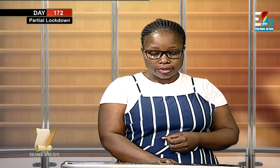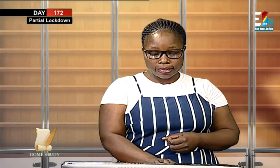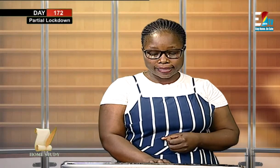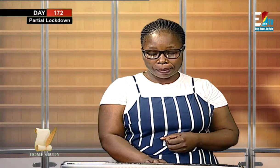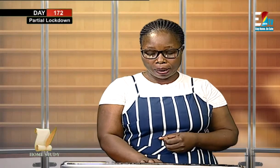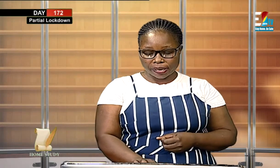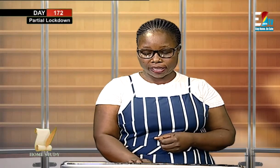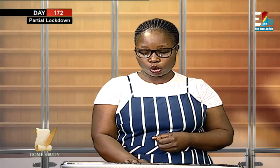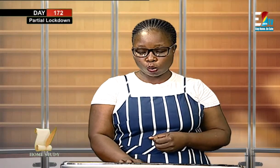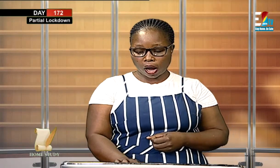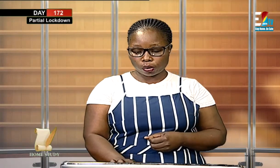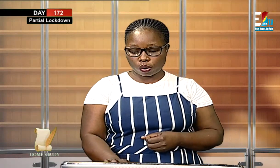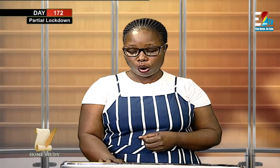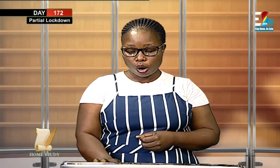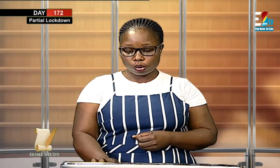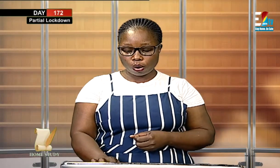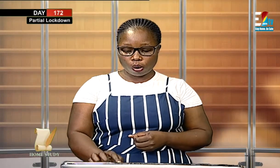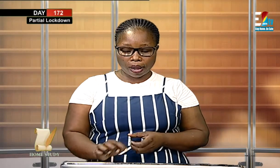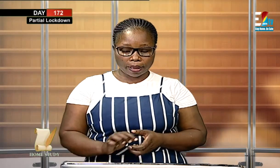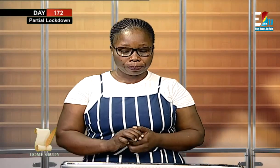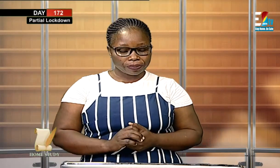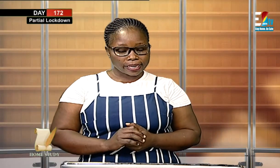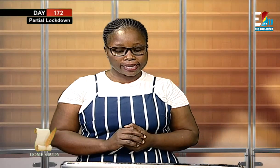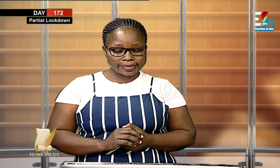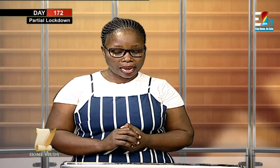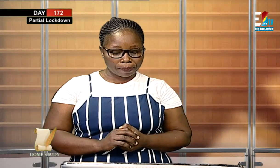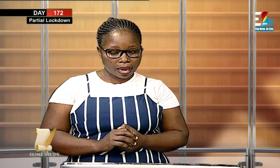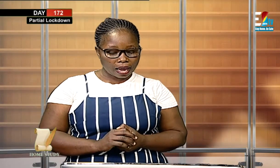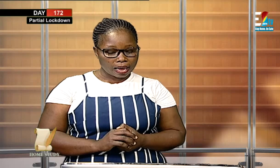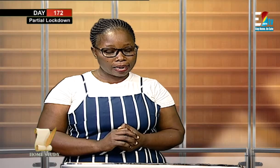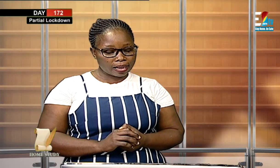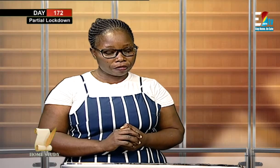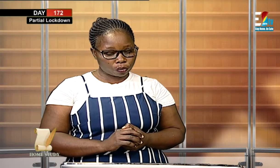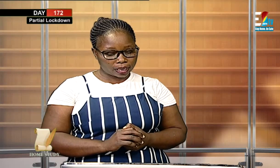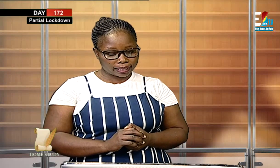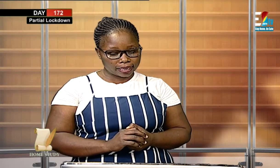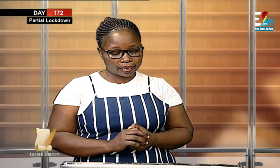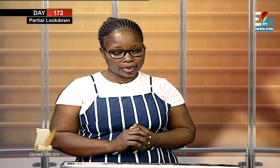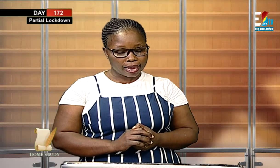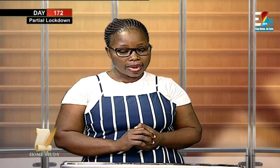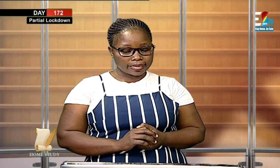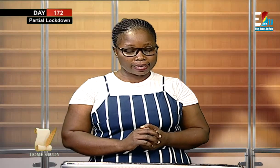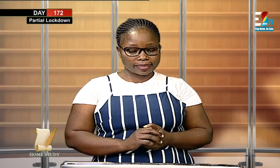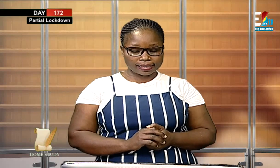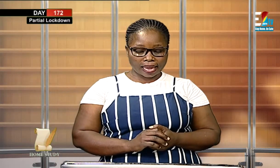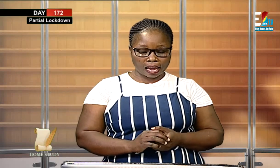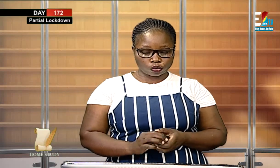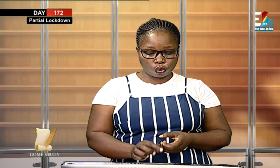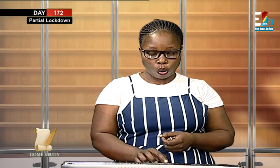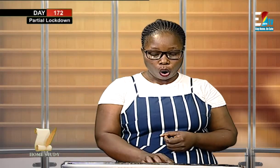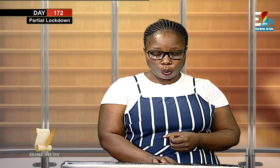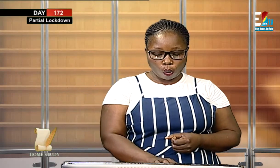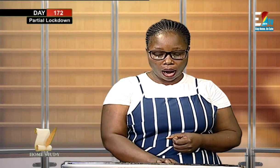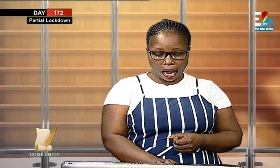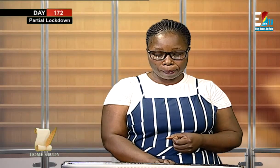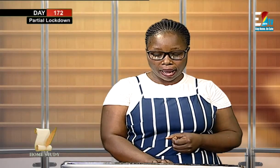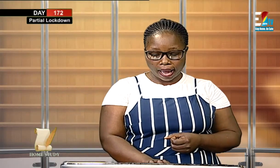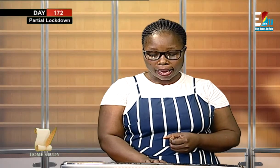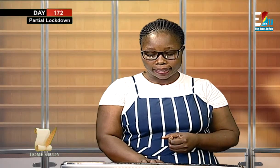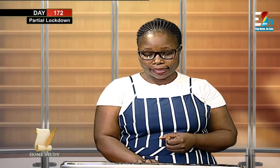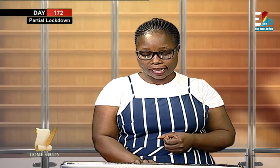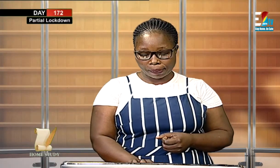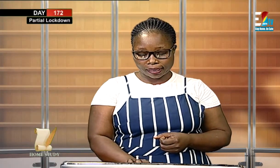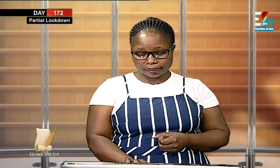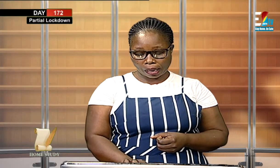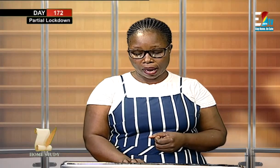Kungaba indzaba mpikiswano noma indzaba levulekile. Yesithathu